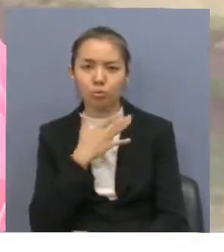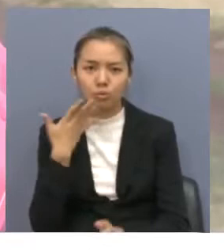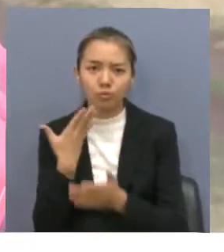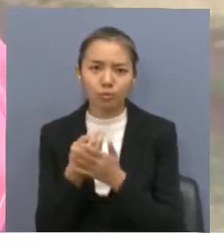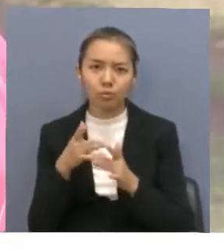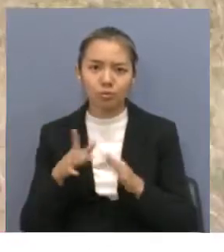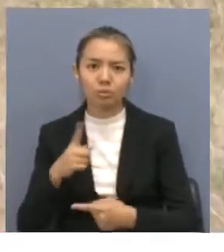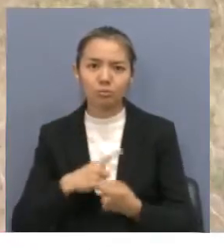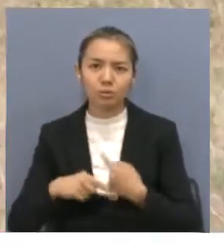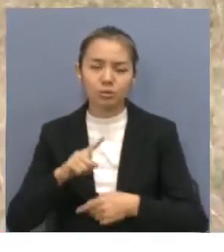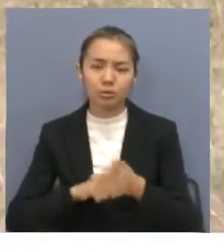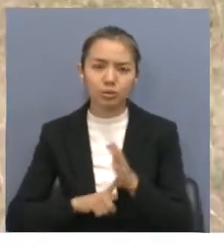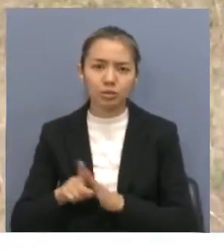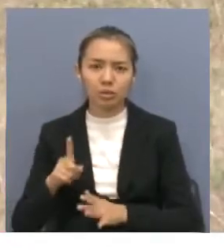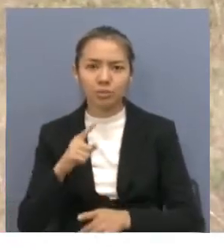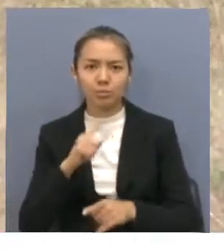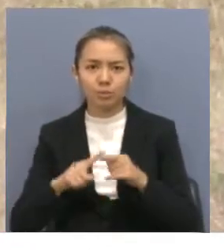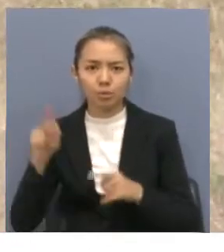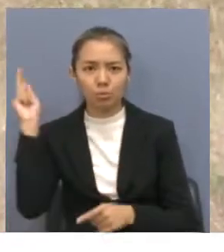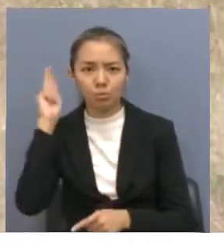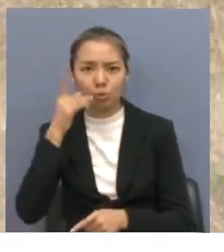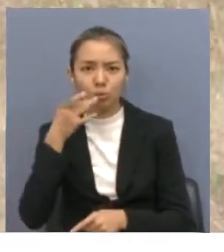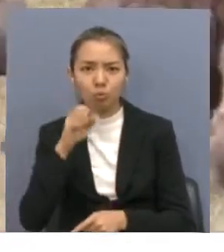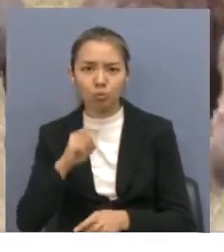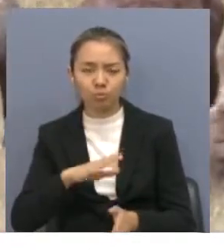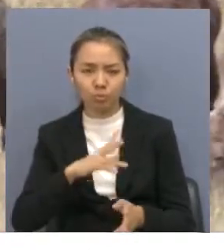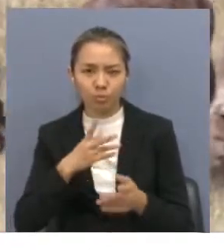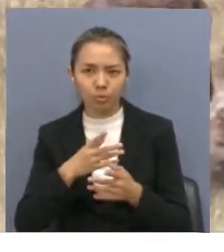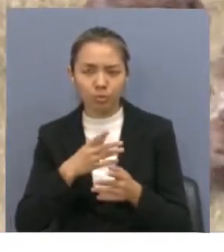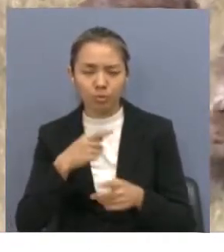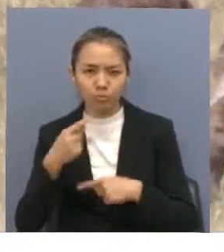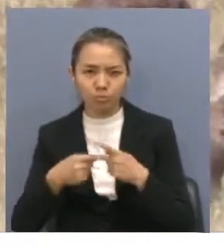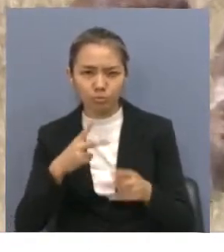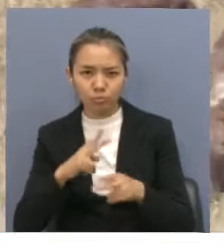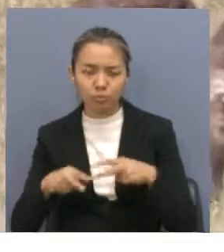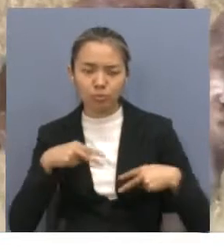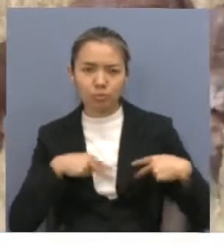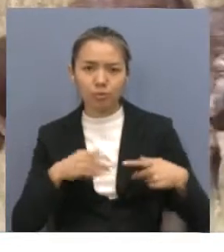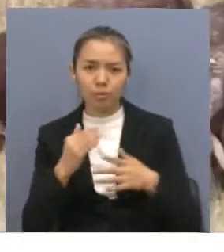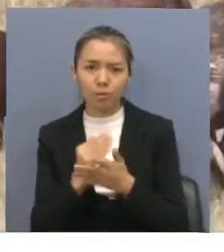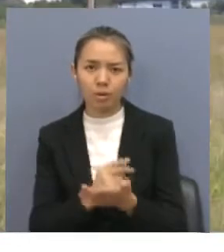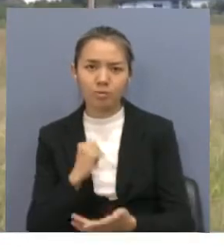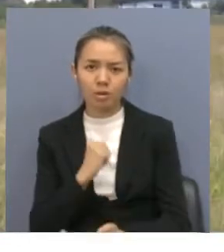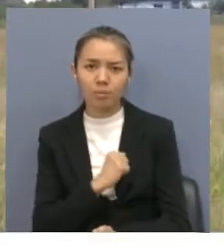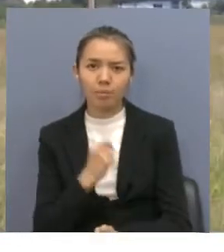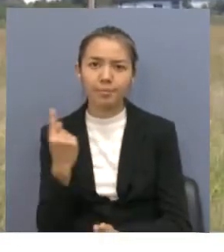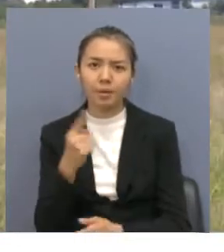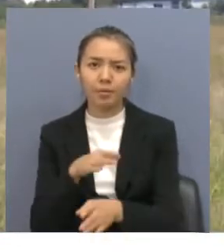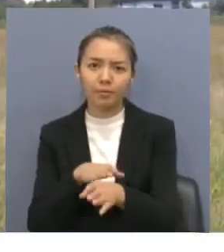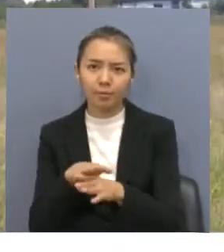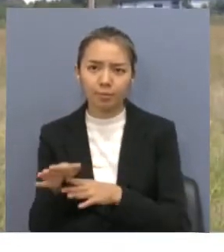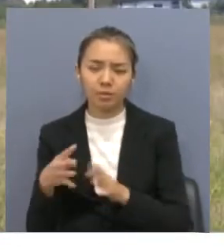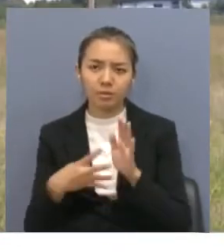ісін бастау үшін алдымен қысқа мерзімді курстан өтеді. Айта кету керек, аудан орталығында еңбек бағдарламасының бірінші бағытын жүзеге асыру